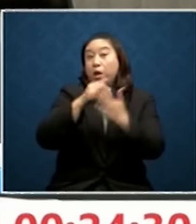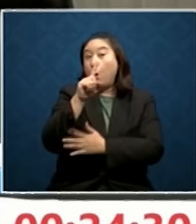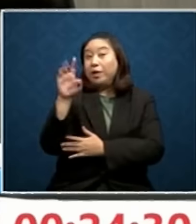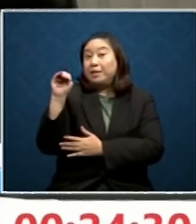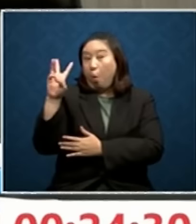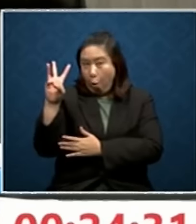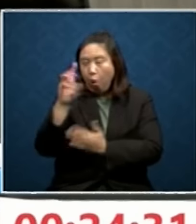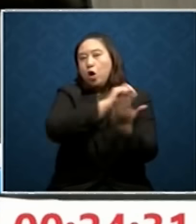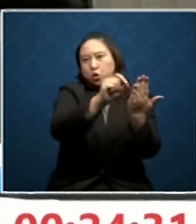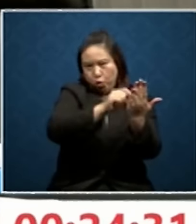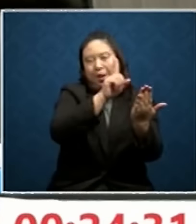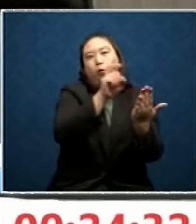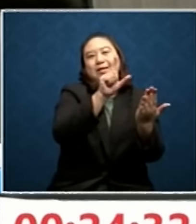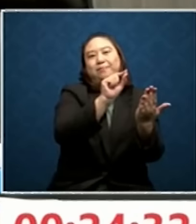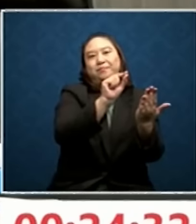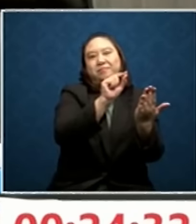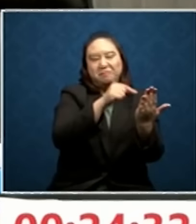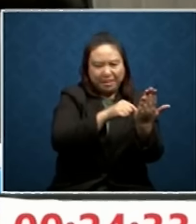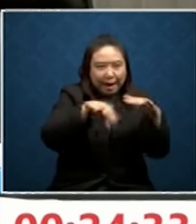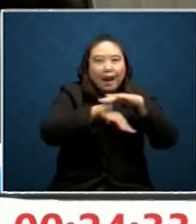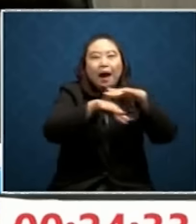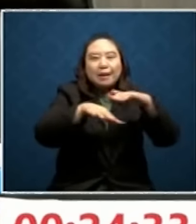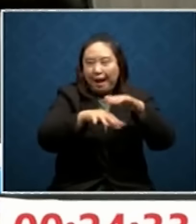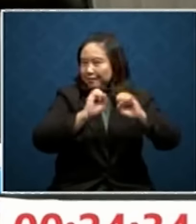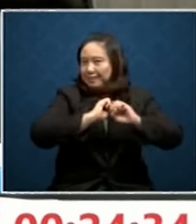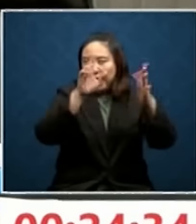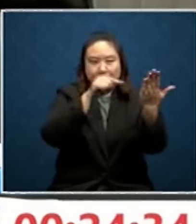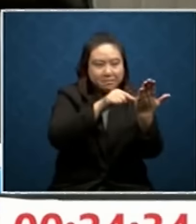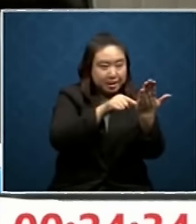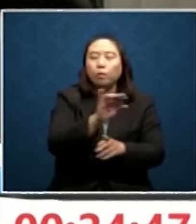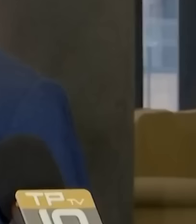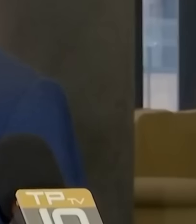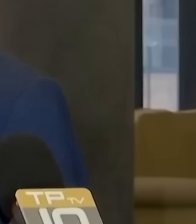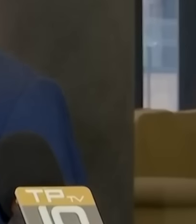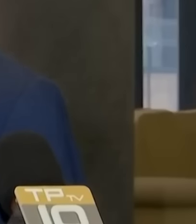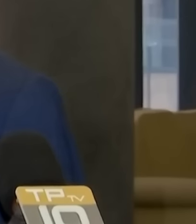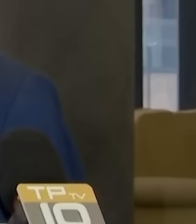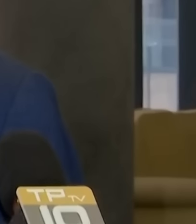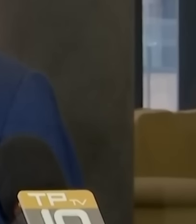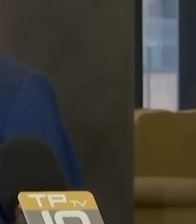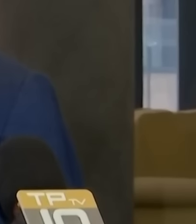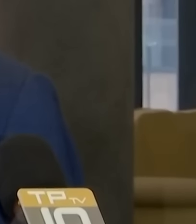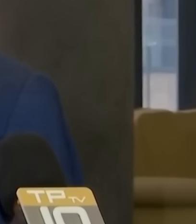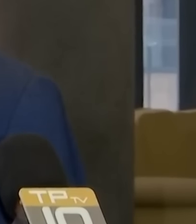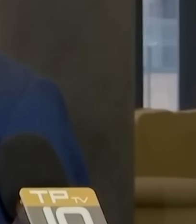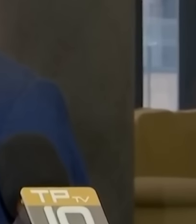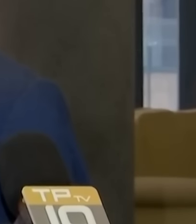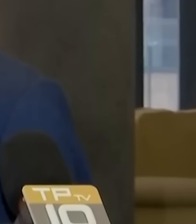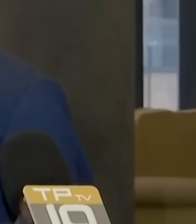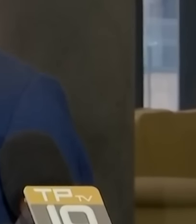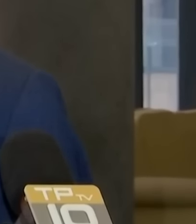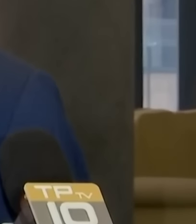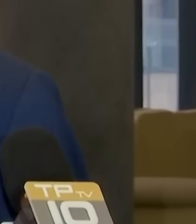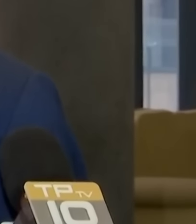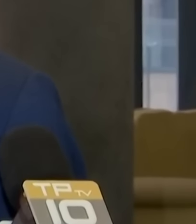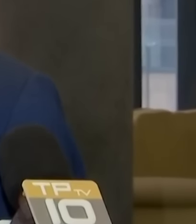จัดสอบใหม่แล้วอีกประเด็นนึงก็คือเอ่อนักข่าวก็สงสัยอ่ะค่ะเอ๊ะแล้วถ้าหากว่าตั้งกรรมาธิการชุดนี้ขึ้น